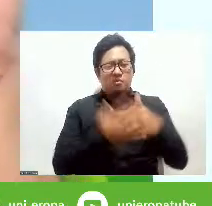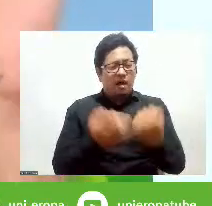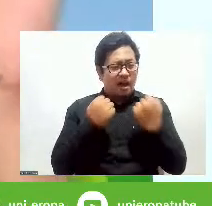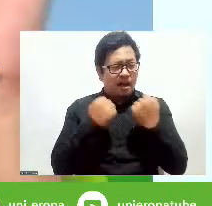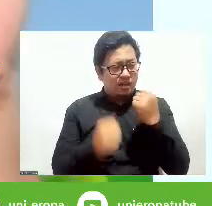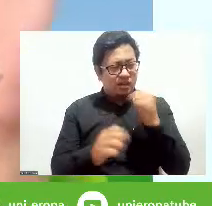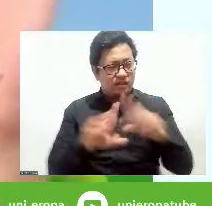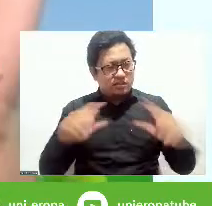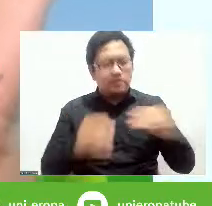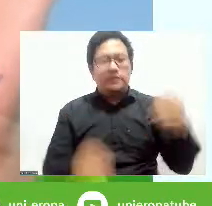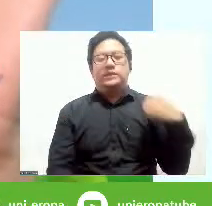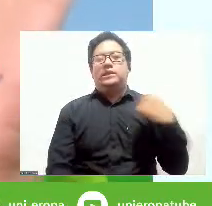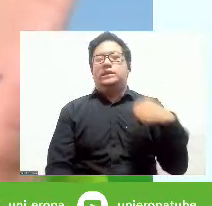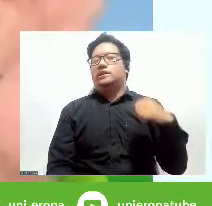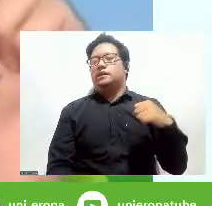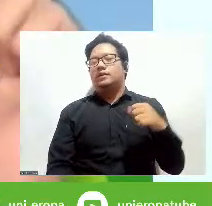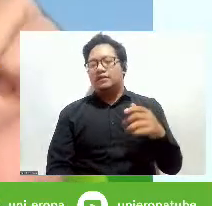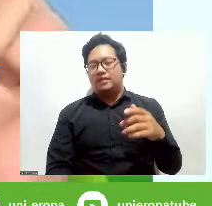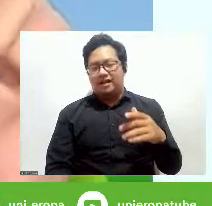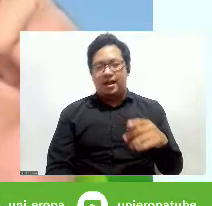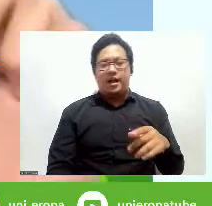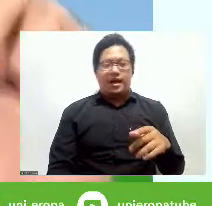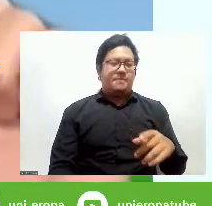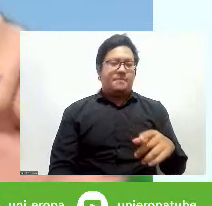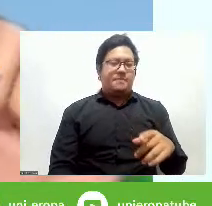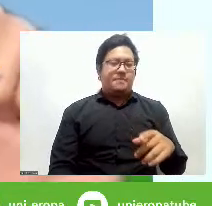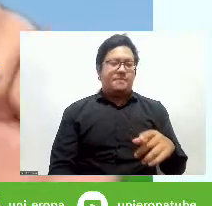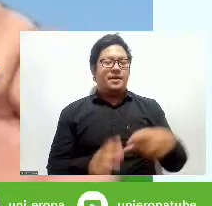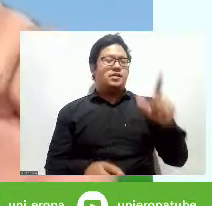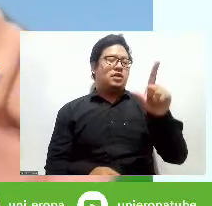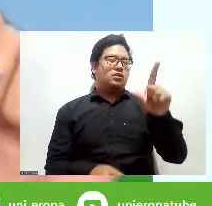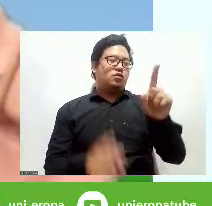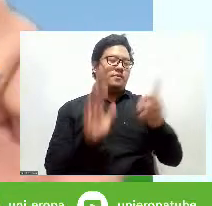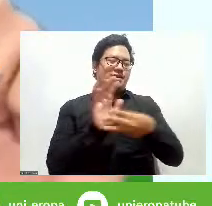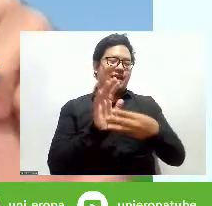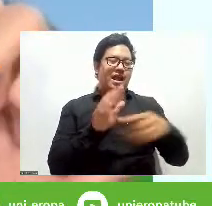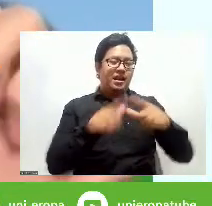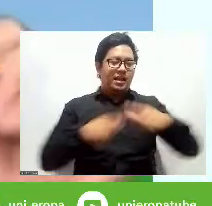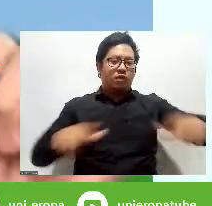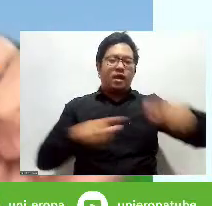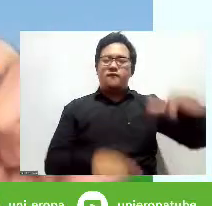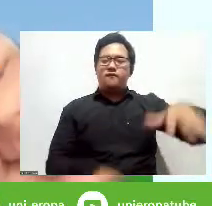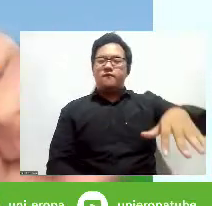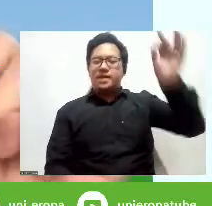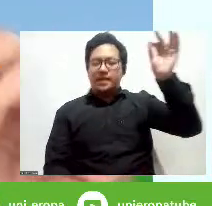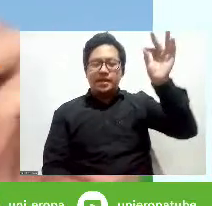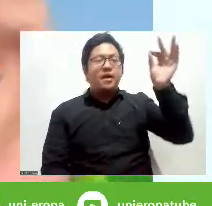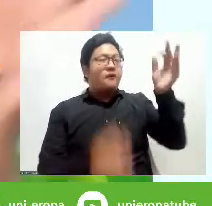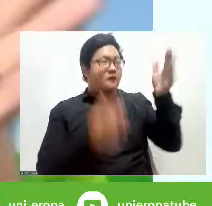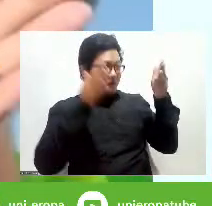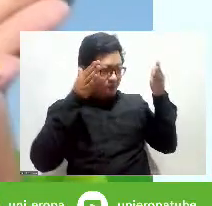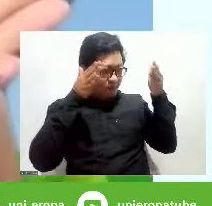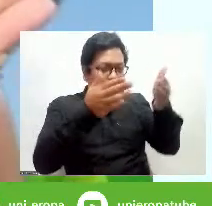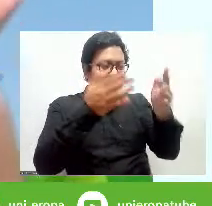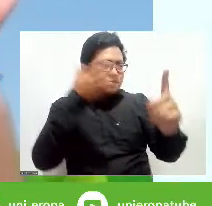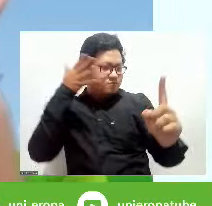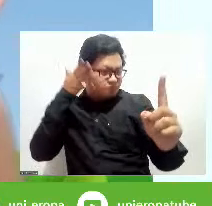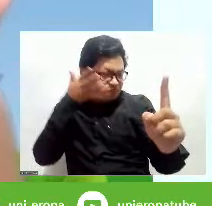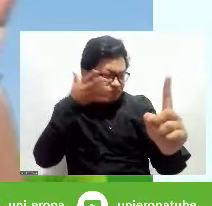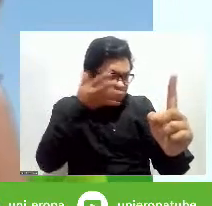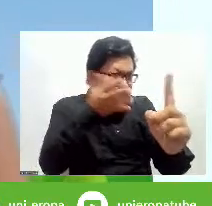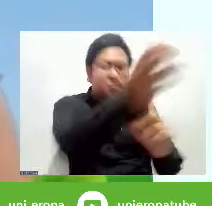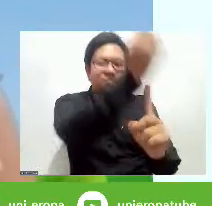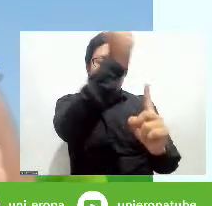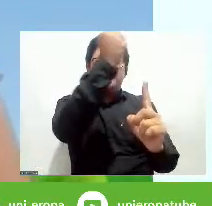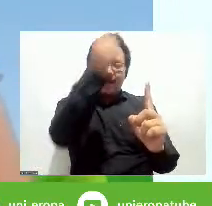Pilihlah salah satu isu lingkungan popbuzz sampai-sampai target kita harus kejar itu setelah udah beres satu